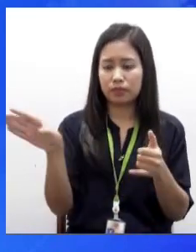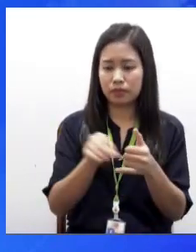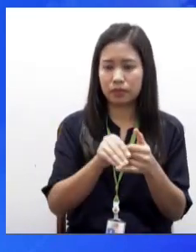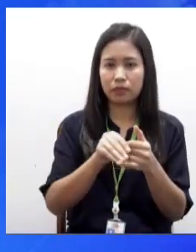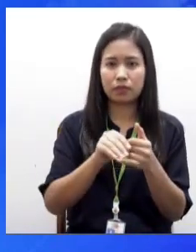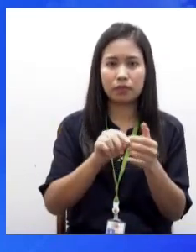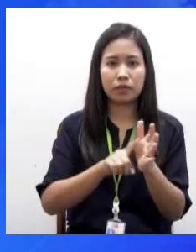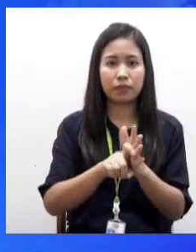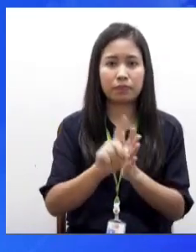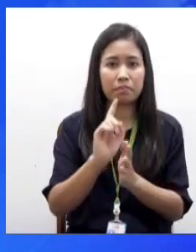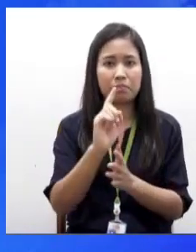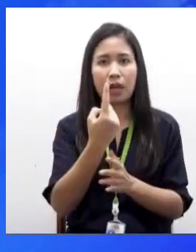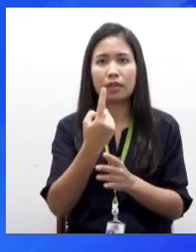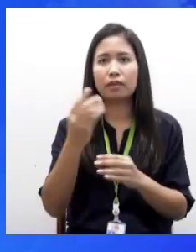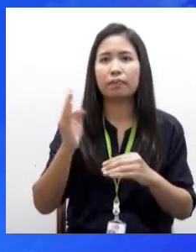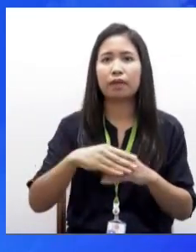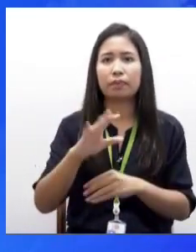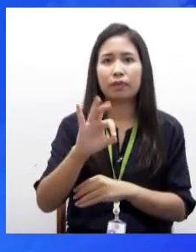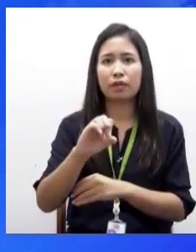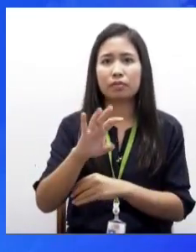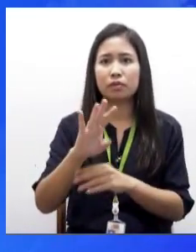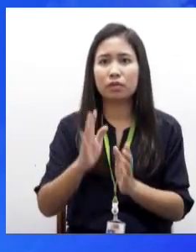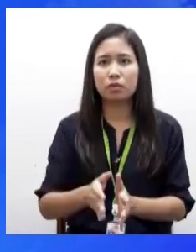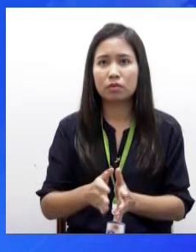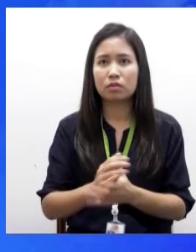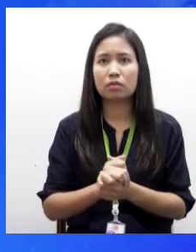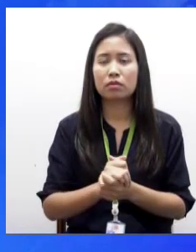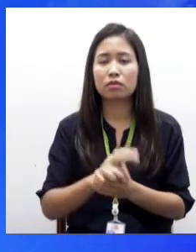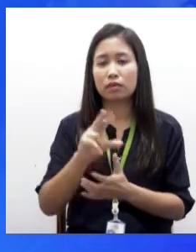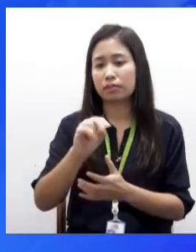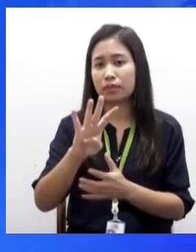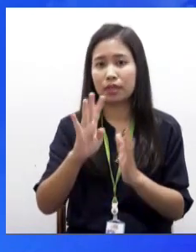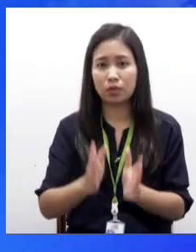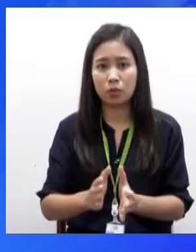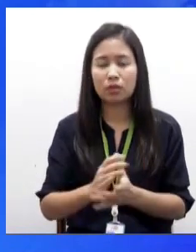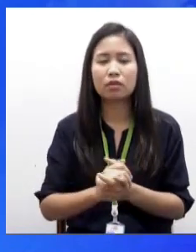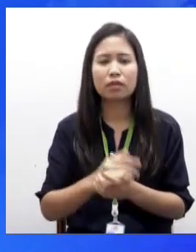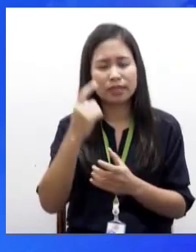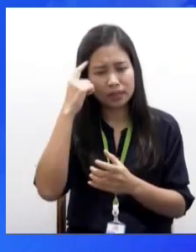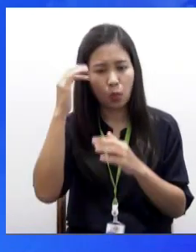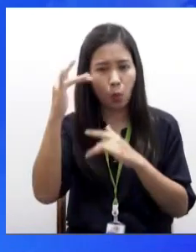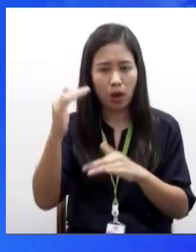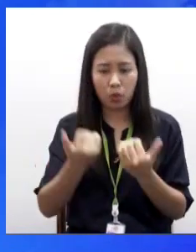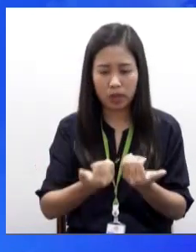ตัวเลขที่เราเห็นก็คือมีผู้ติดเชื้อรายใหม่เพิ่มขึ้นเมื่อวานนี้34คนหวังว่าวันนี้วันที่ 15เมษายน 2560 3